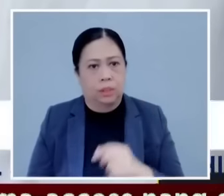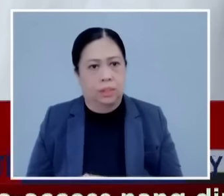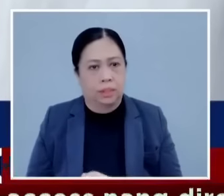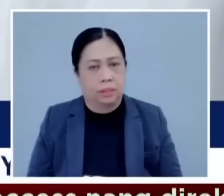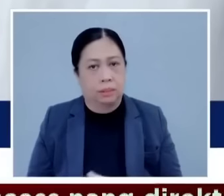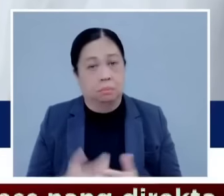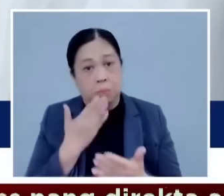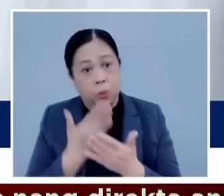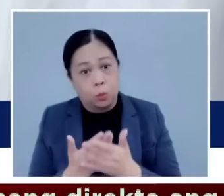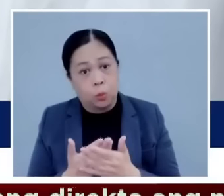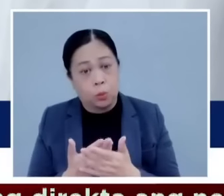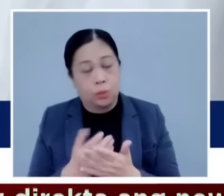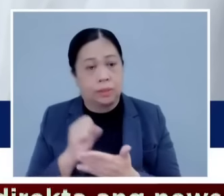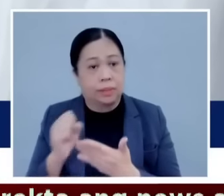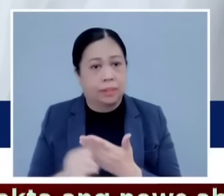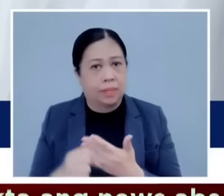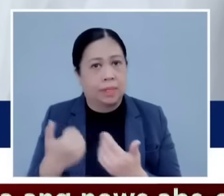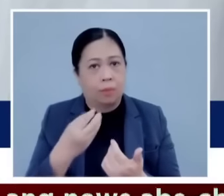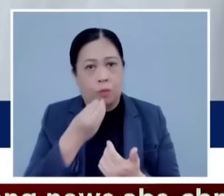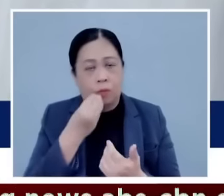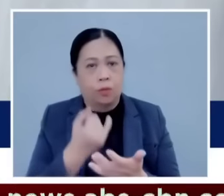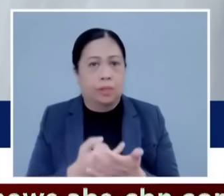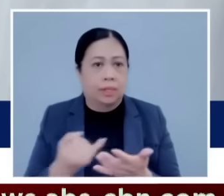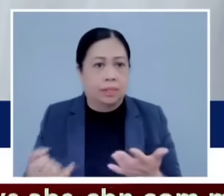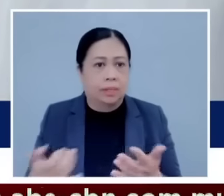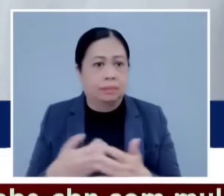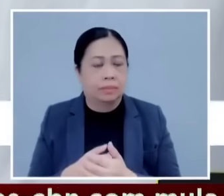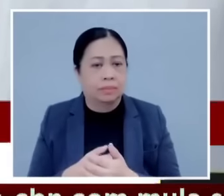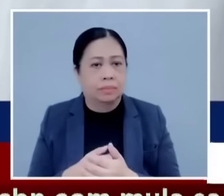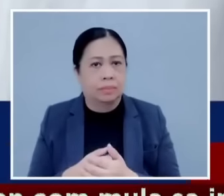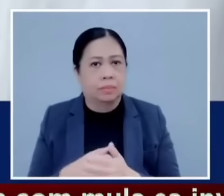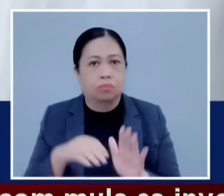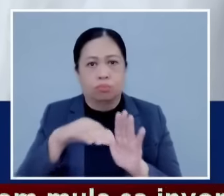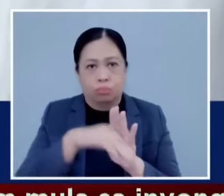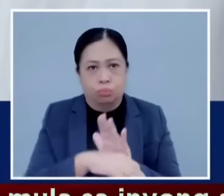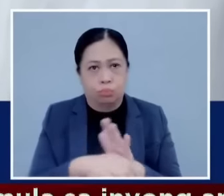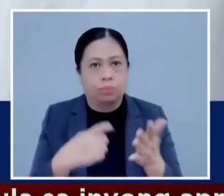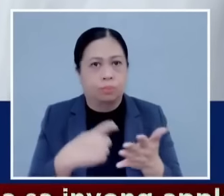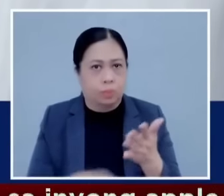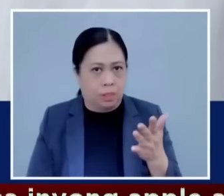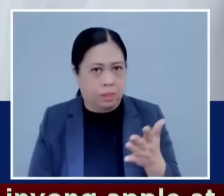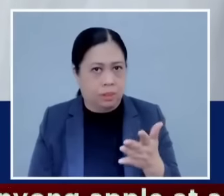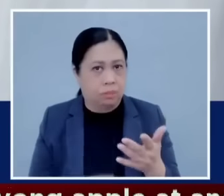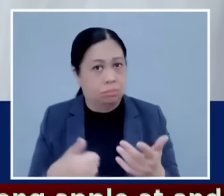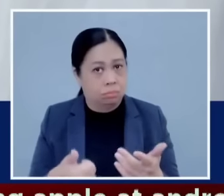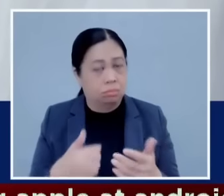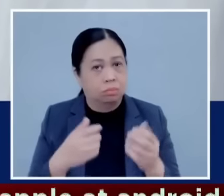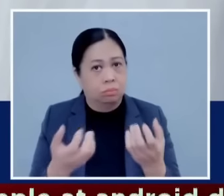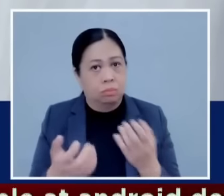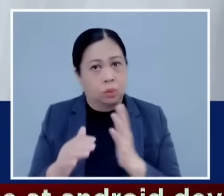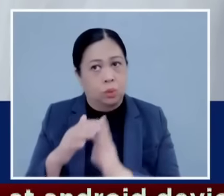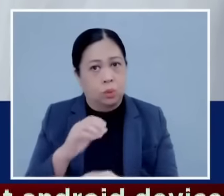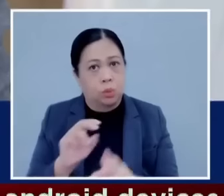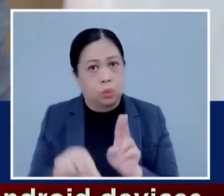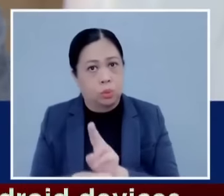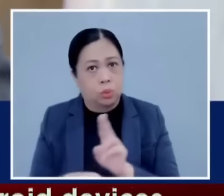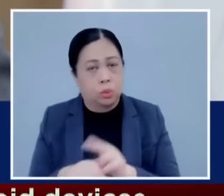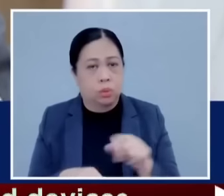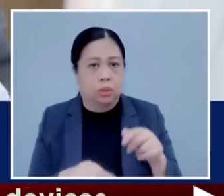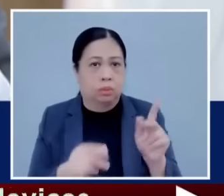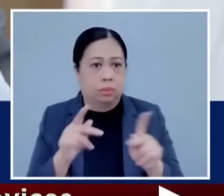side is that may mga food items din tayo na bumagsak naman talaga yung presyo, which is also being consumed by households.